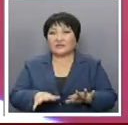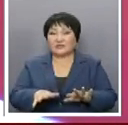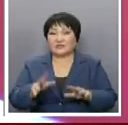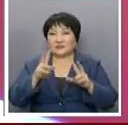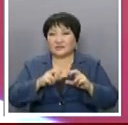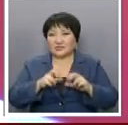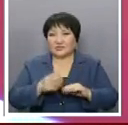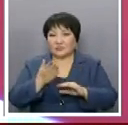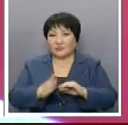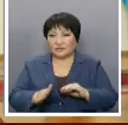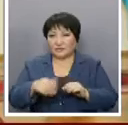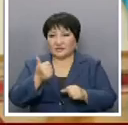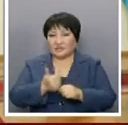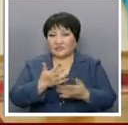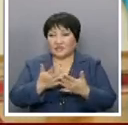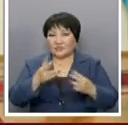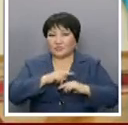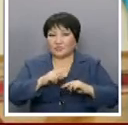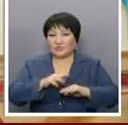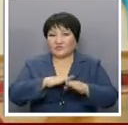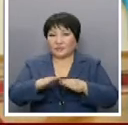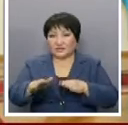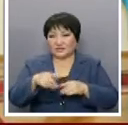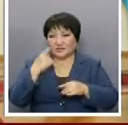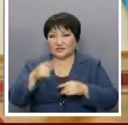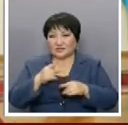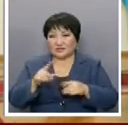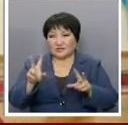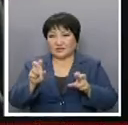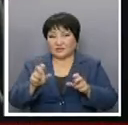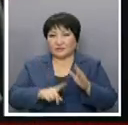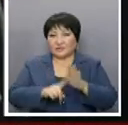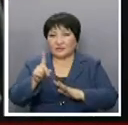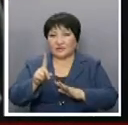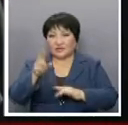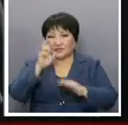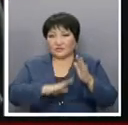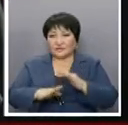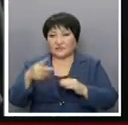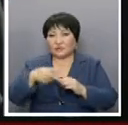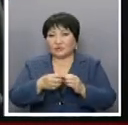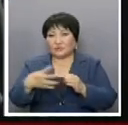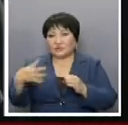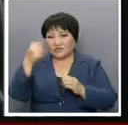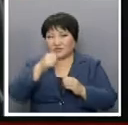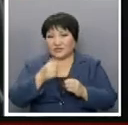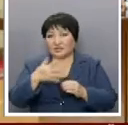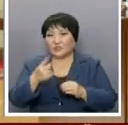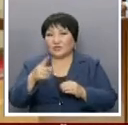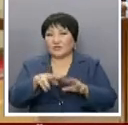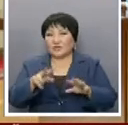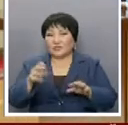басшысы бірқатар жұмыстардың атқарылғанын жеткізді. Аталған басқармаға қазынадан 2015 жылы 51 миллион теңге